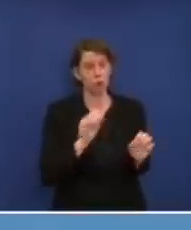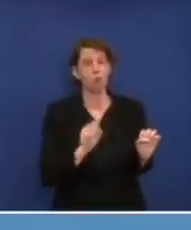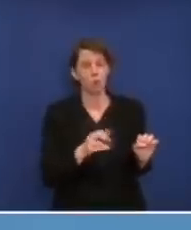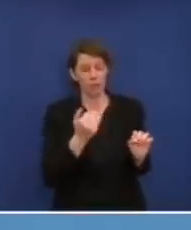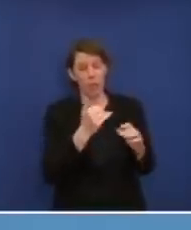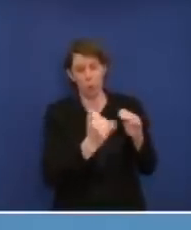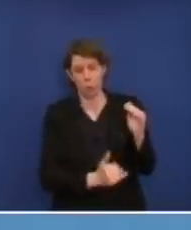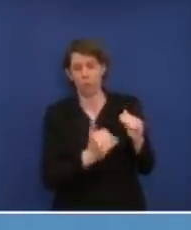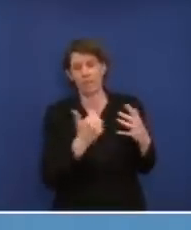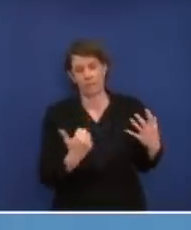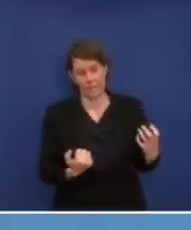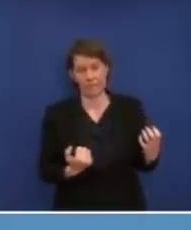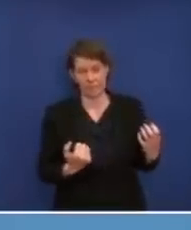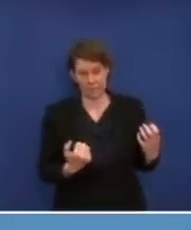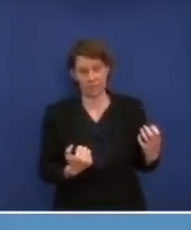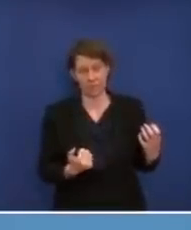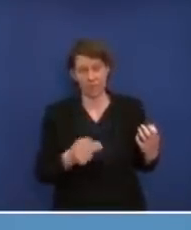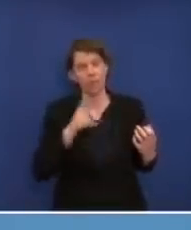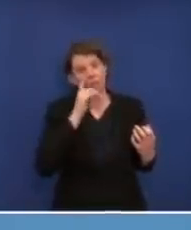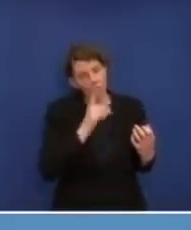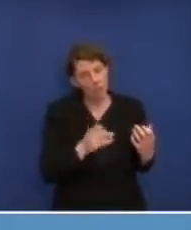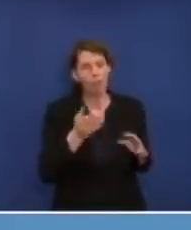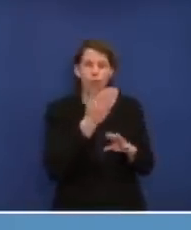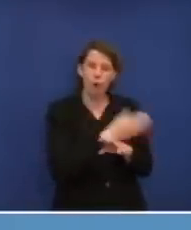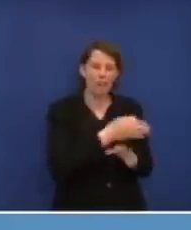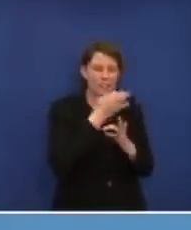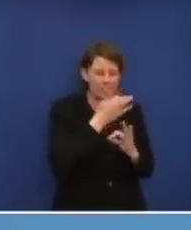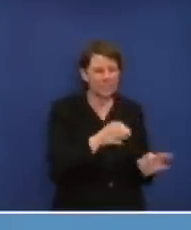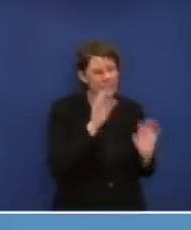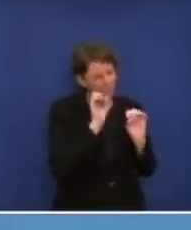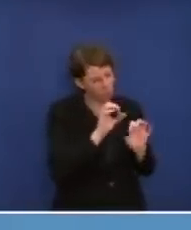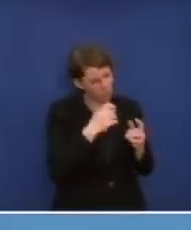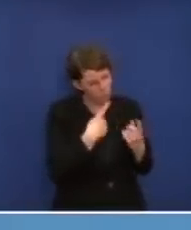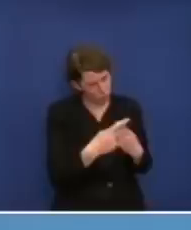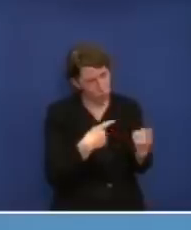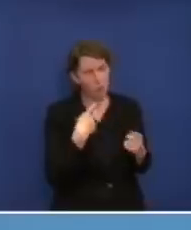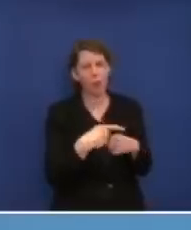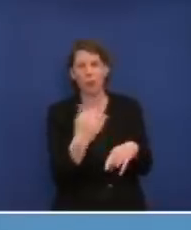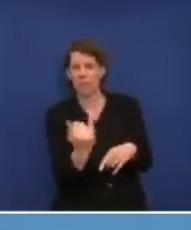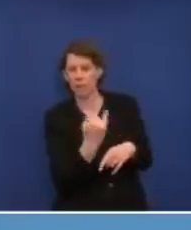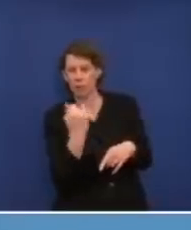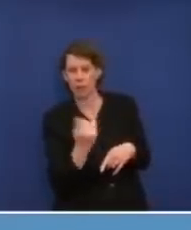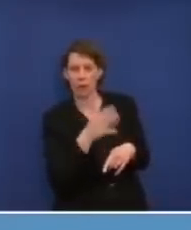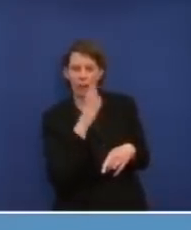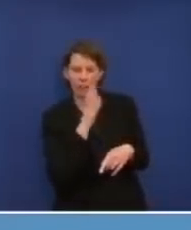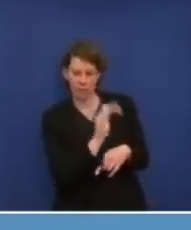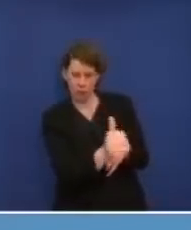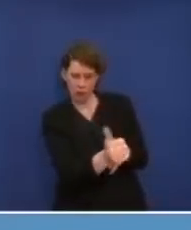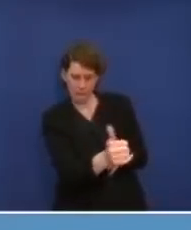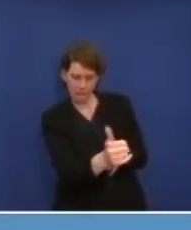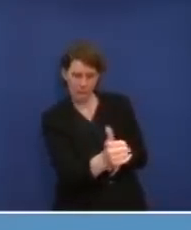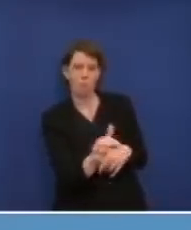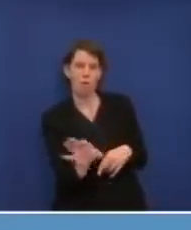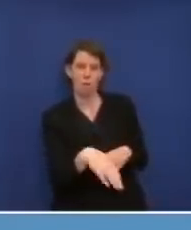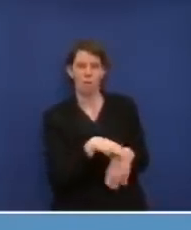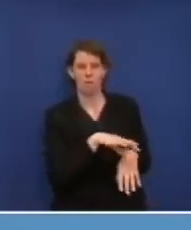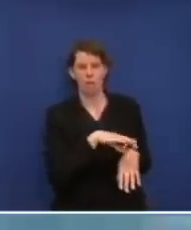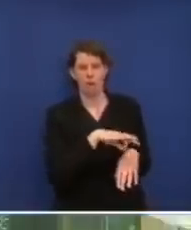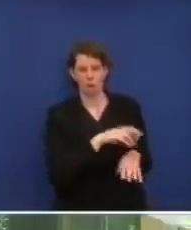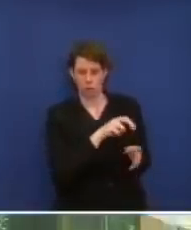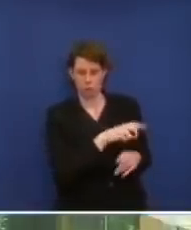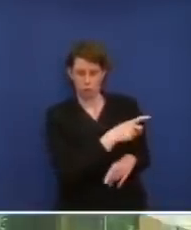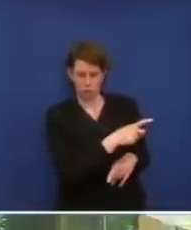ist, nach einem ausführlichen Aufklärungsgespräch und einer individuellen Risikoabwägung mit dem zuständigen Arzt.